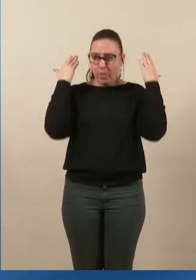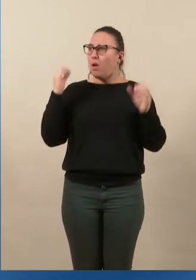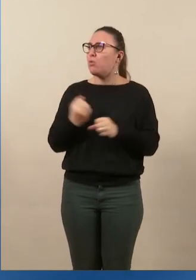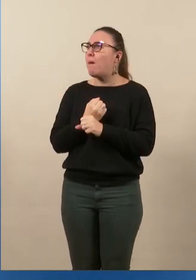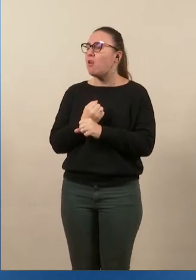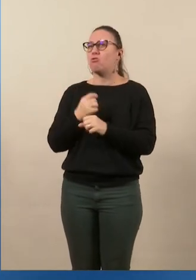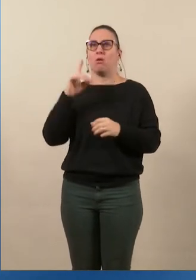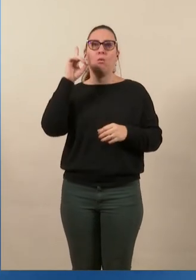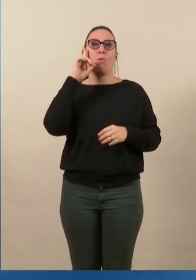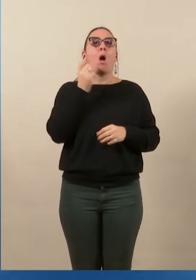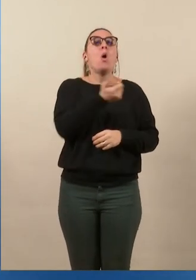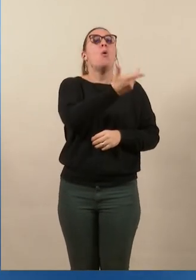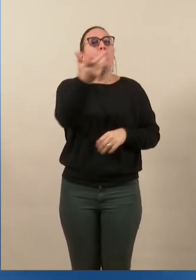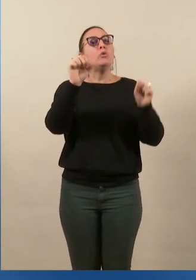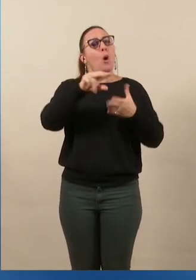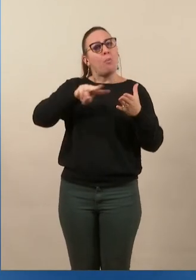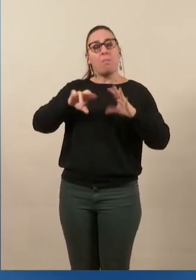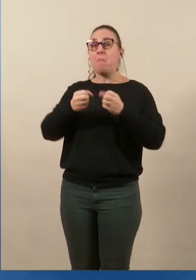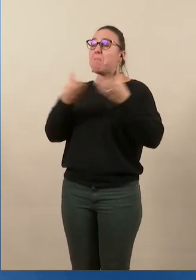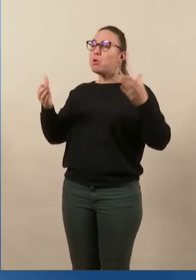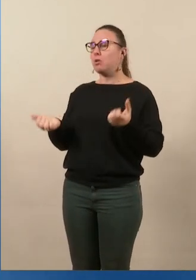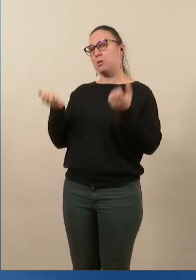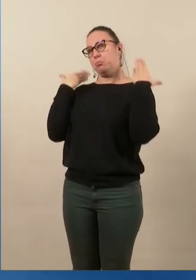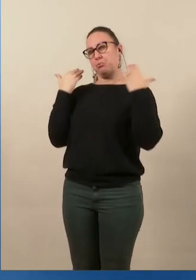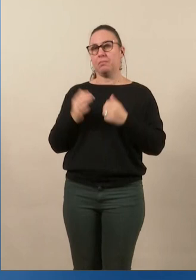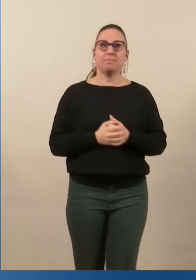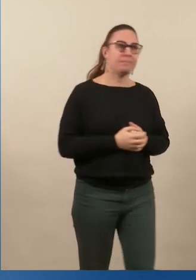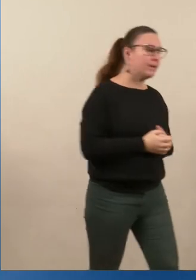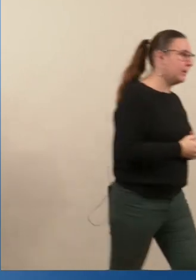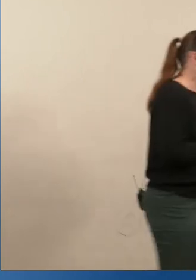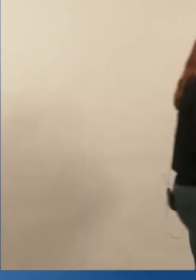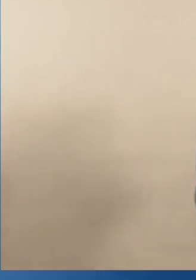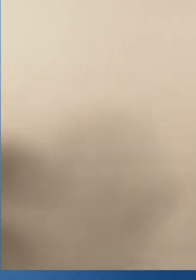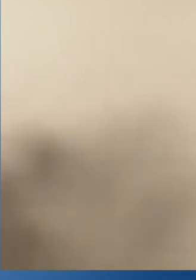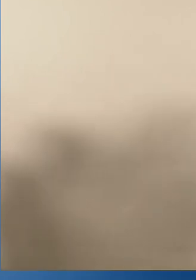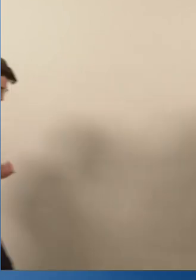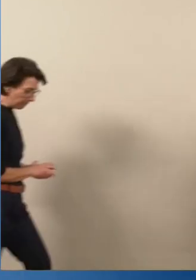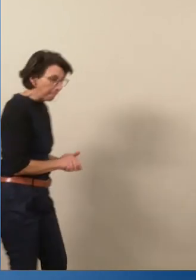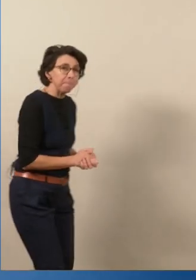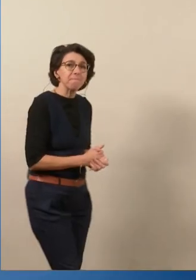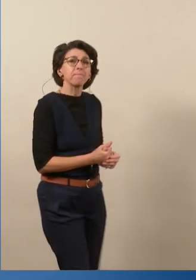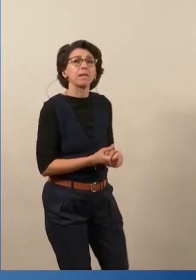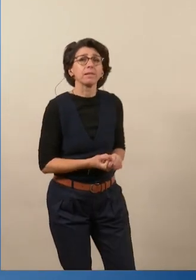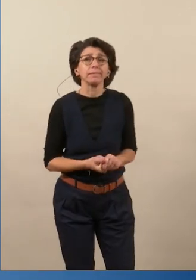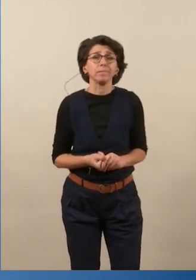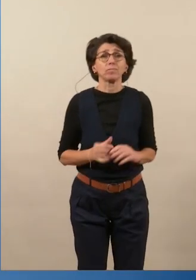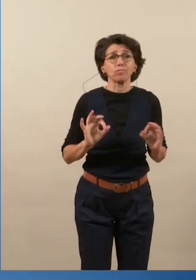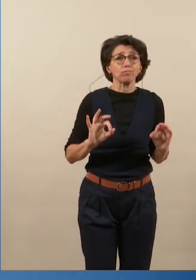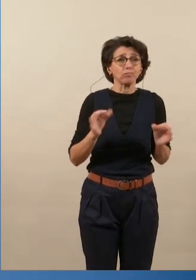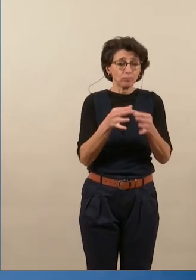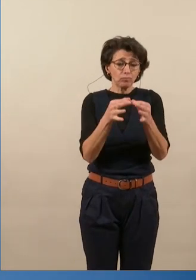a quelques-uns peut-être mais pas la majorité donc pour conclure j'ai envie de dire c'est très bien